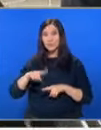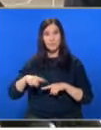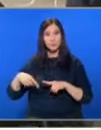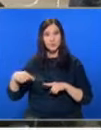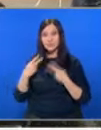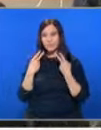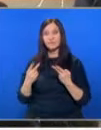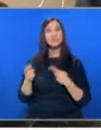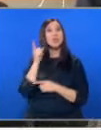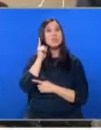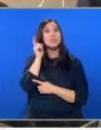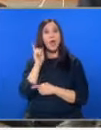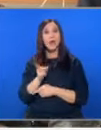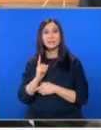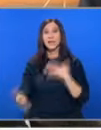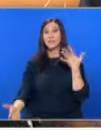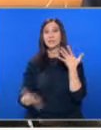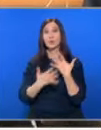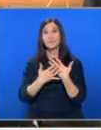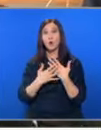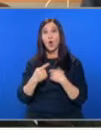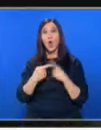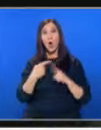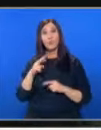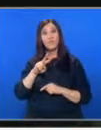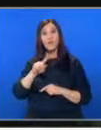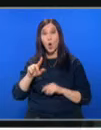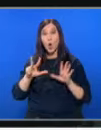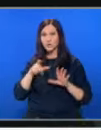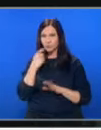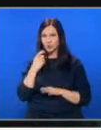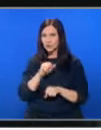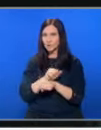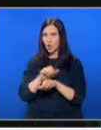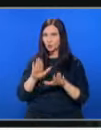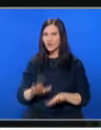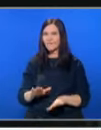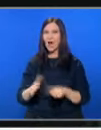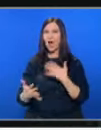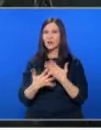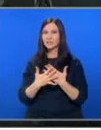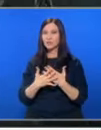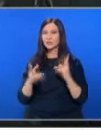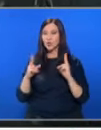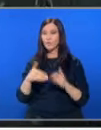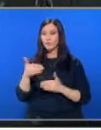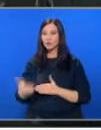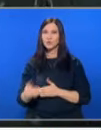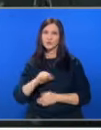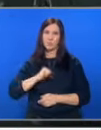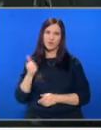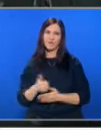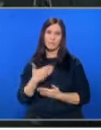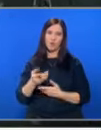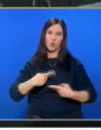се предвижда наказание лишаване от свобода от 2 до 8 години. Задържаният остава в ареста. Решението предстои да бъде обжалвано